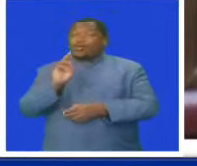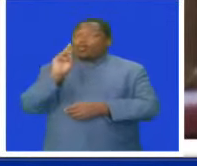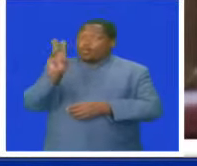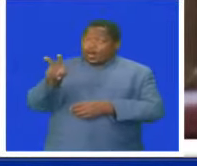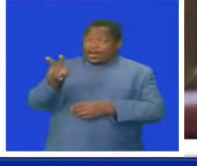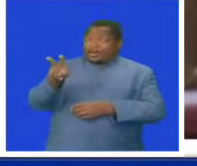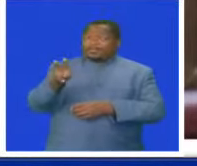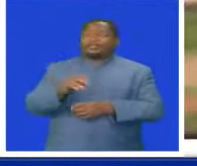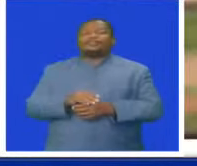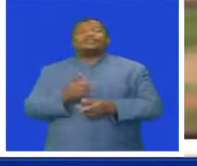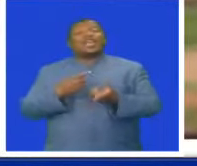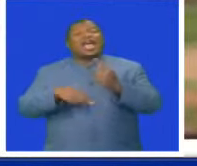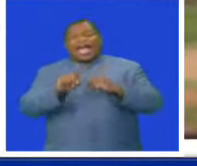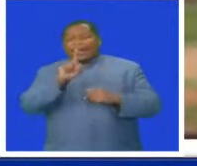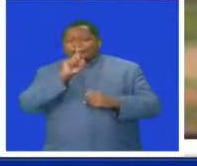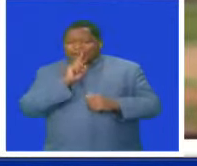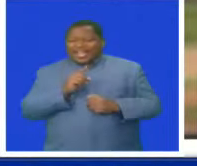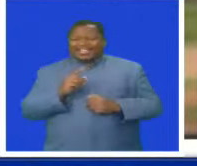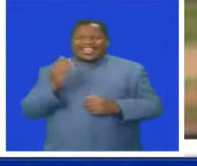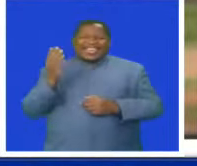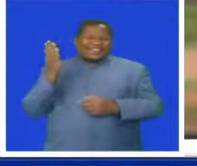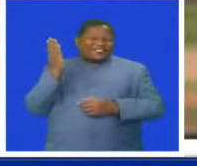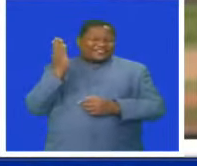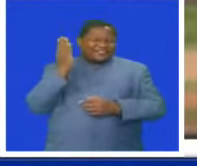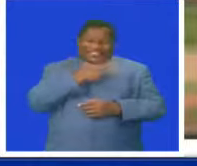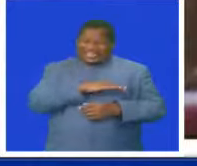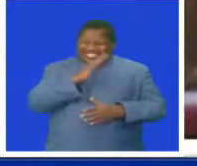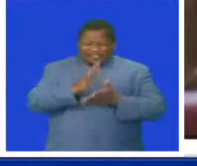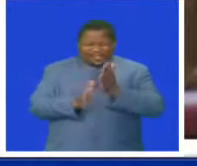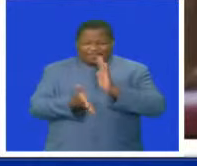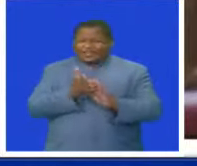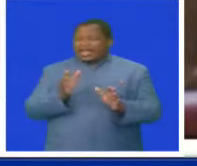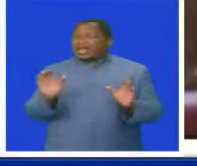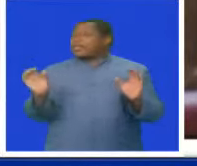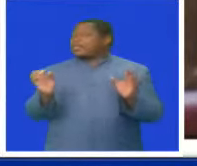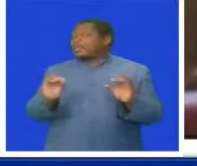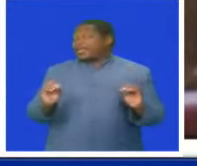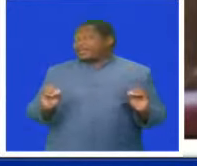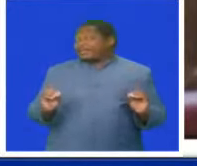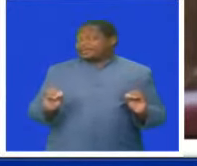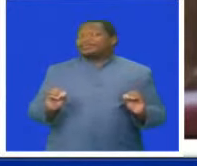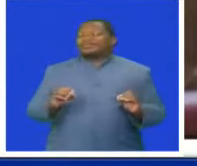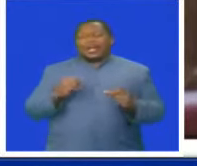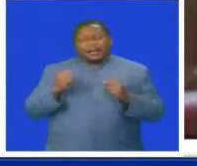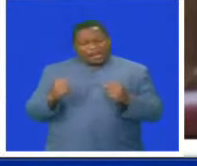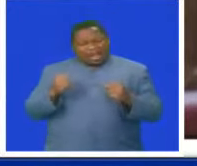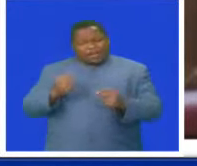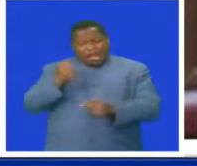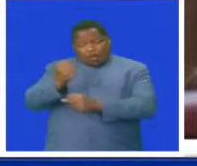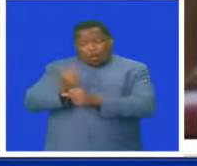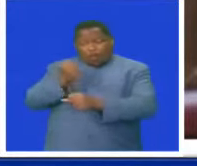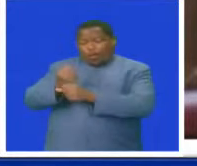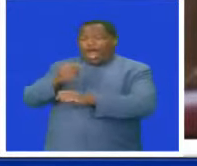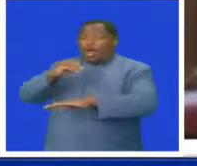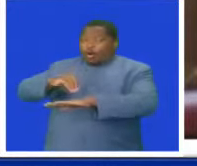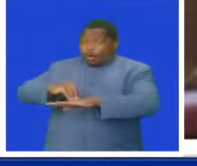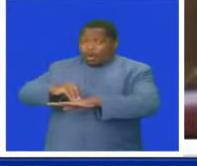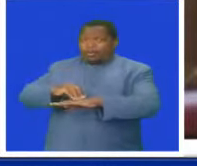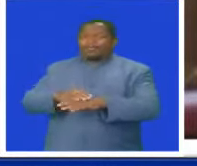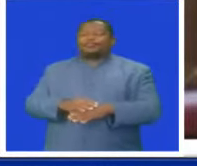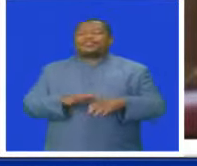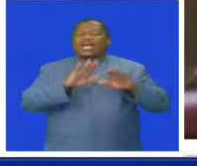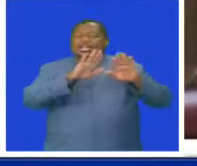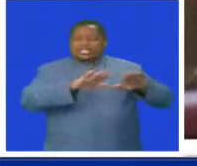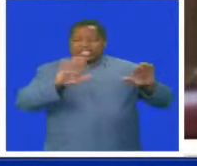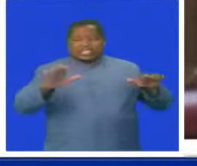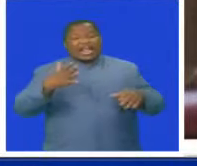lama-points. Ayenela kahle but kubo sekwenteka ngathi awu yini lengihlala naye ngekhathi ecollege endlini sonayo